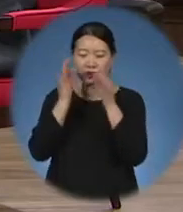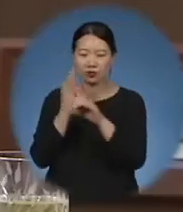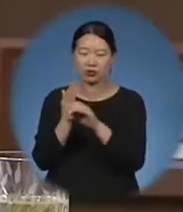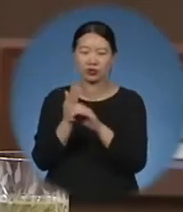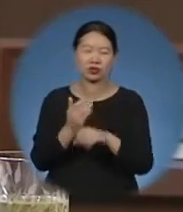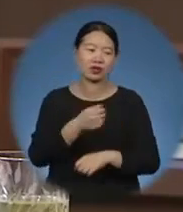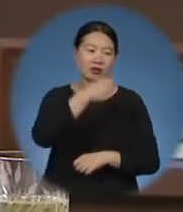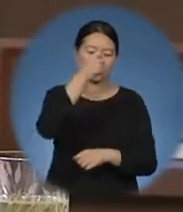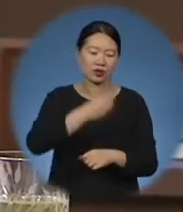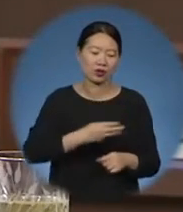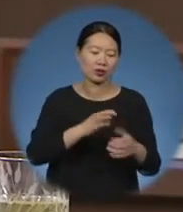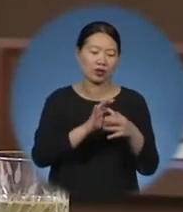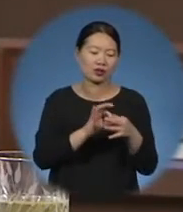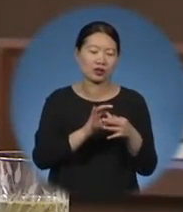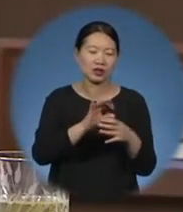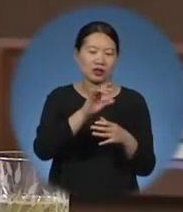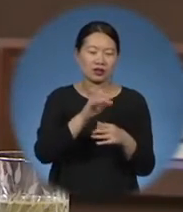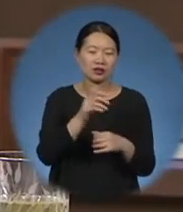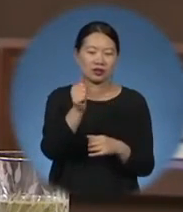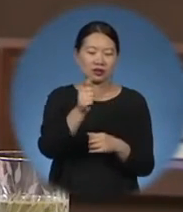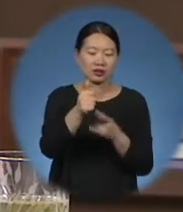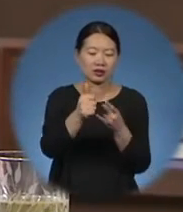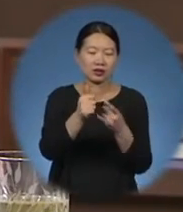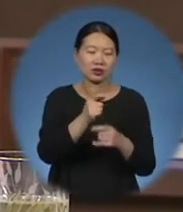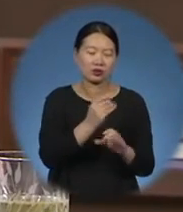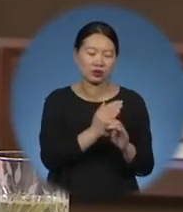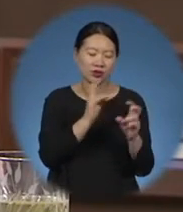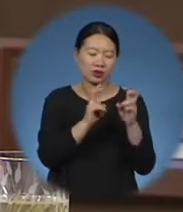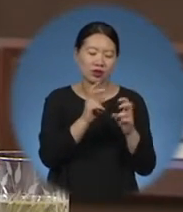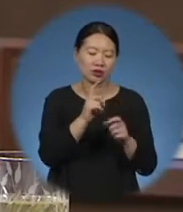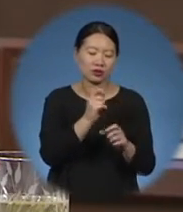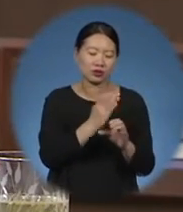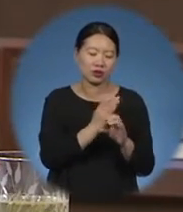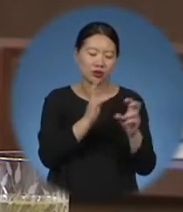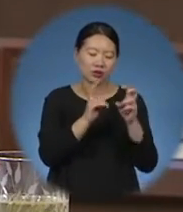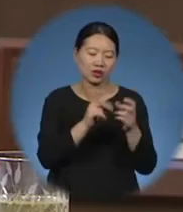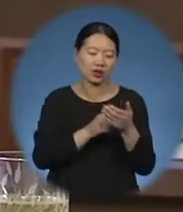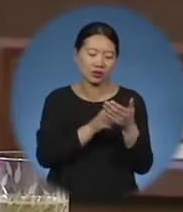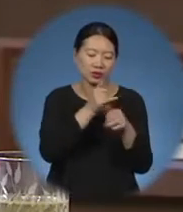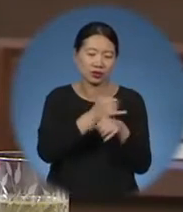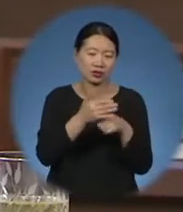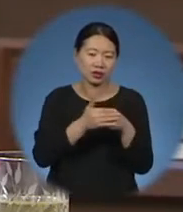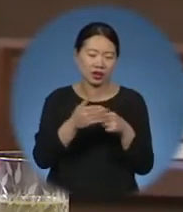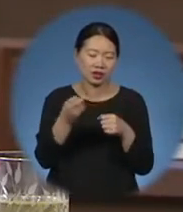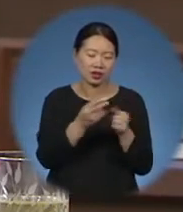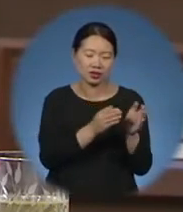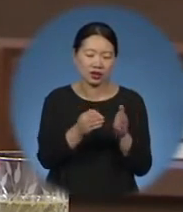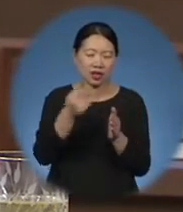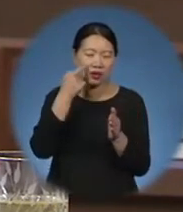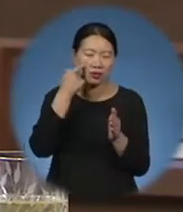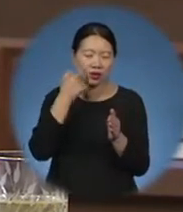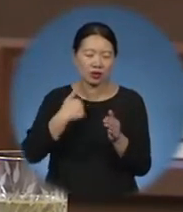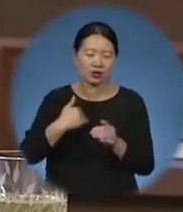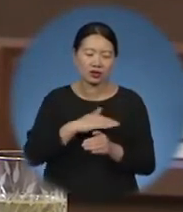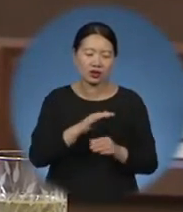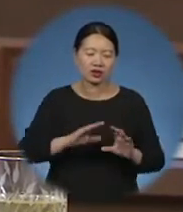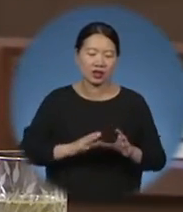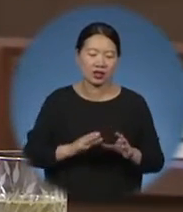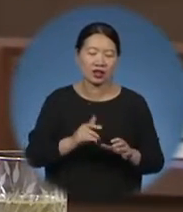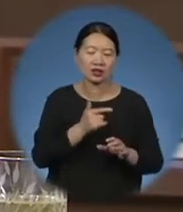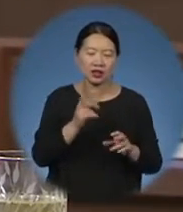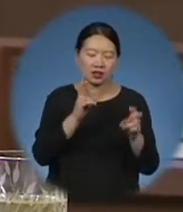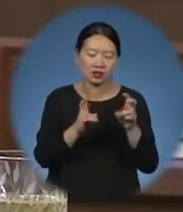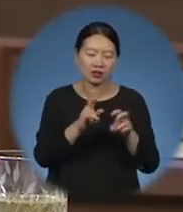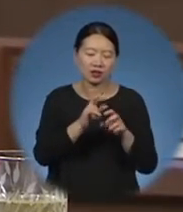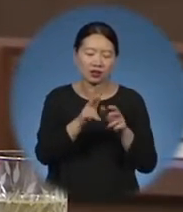여러 번에 걸쳐서 총장께서 중소기업 언급하셨으니까 네. 다시 한번 좀 정리를 해봅시다. 우리나라가 워낙 뭐 대기업 중심의 네. 산업